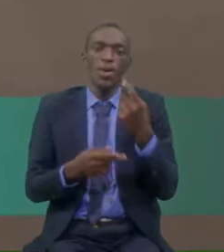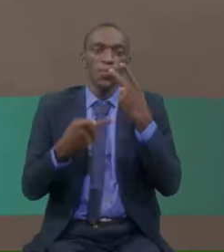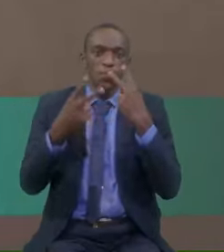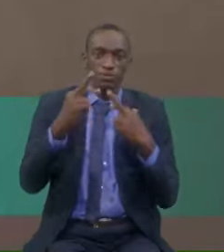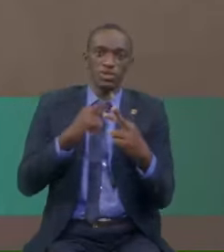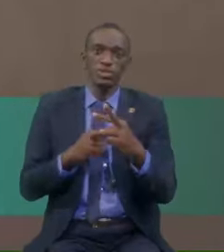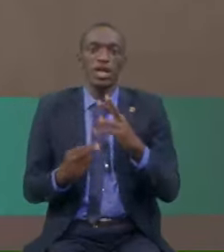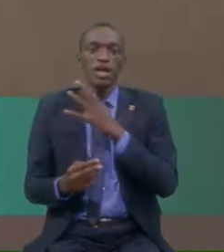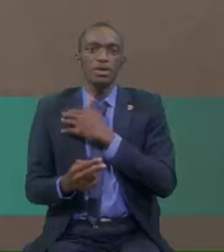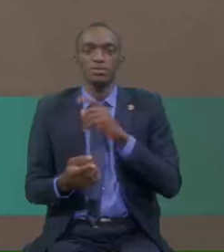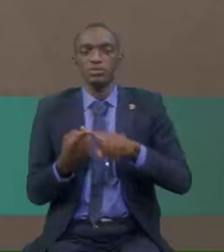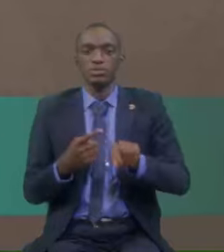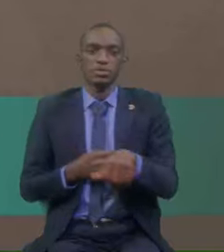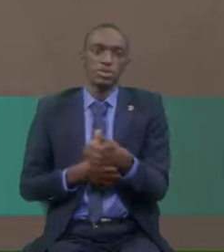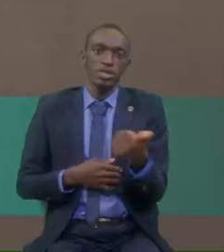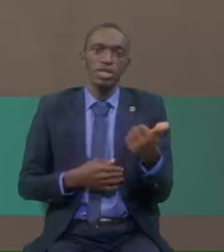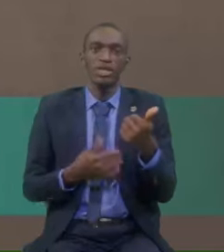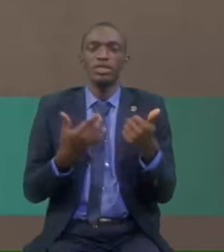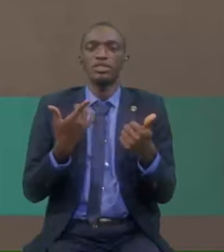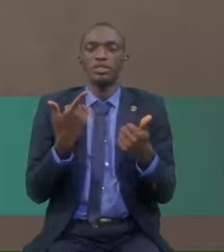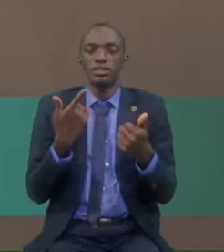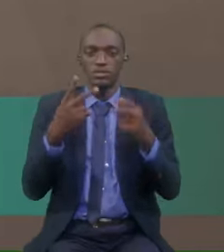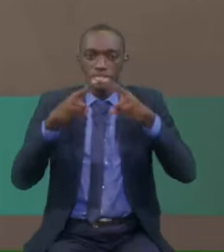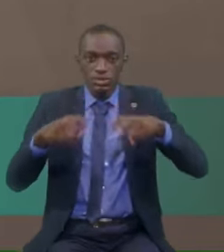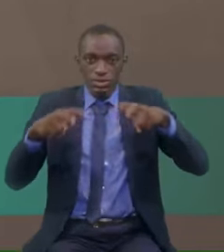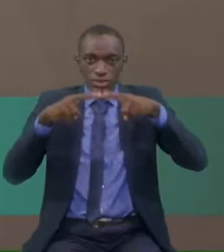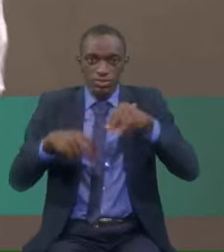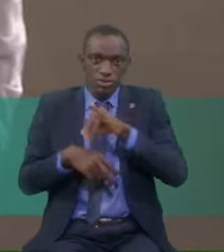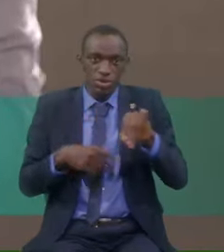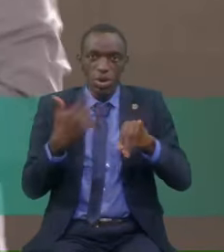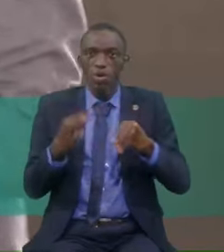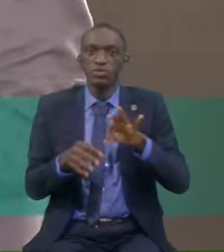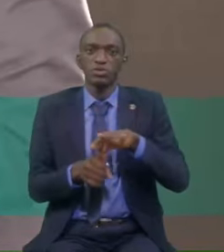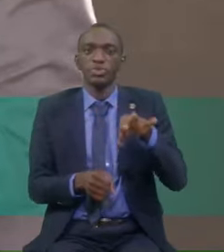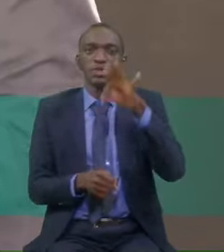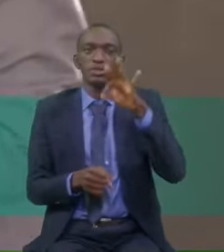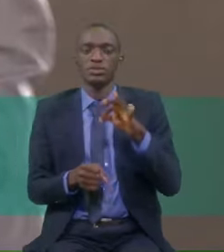un autre, le discernement des esprits.